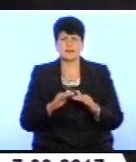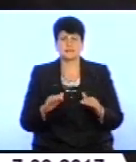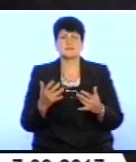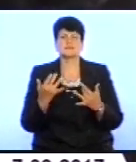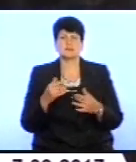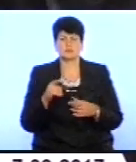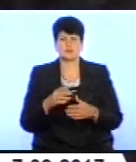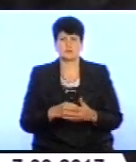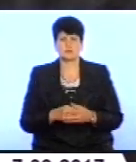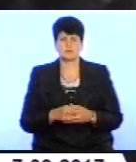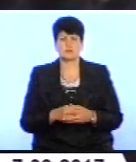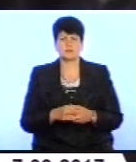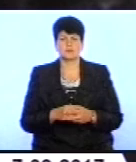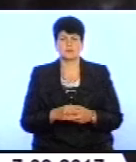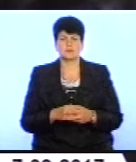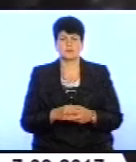тебе? В тебе троє. В тебе діти.